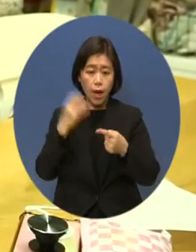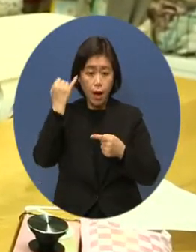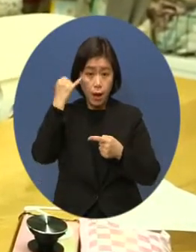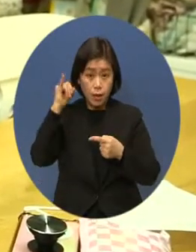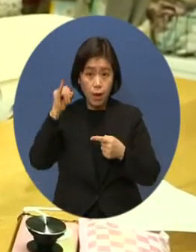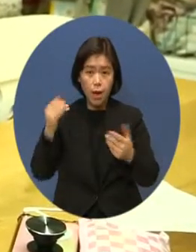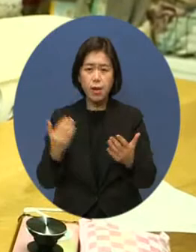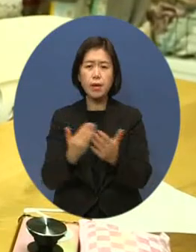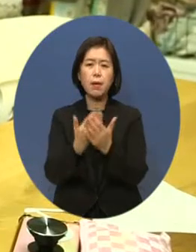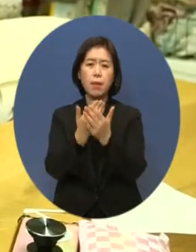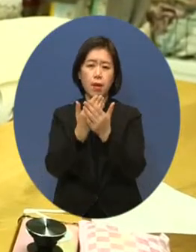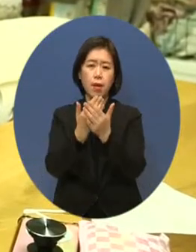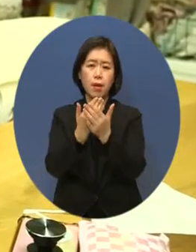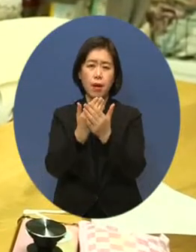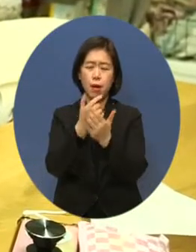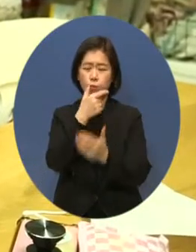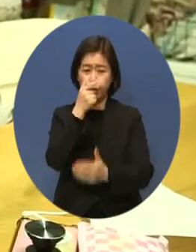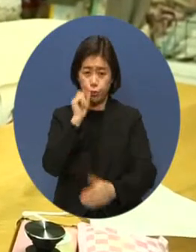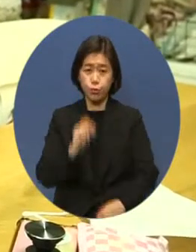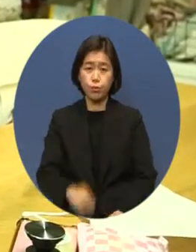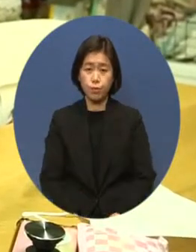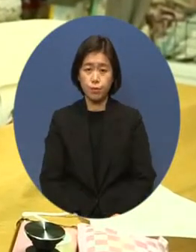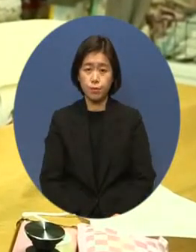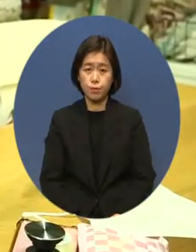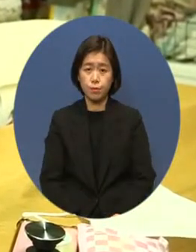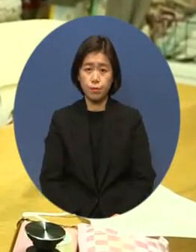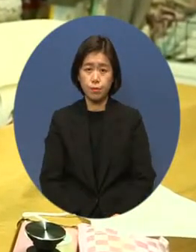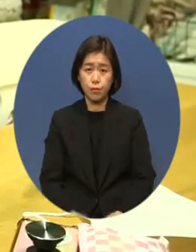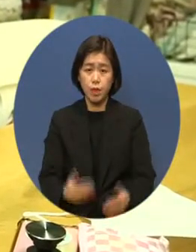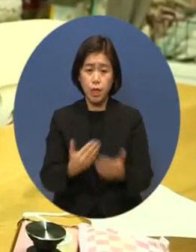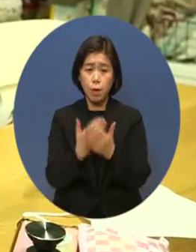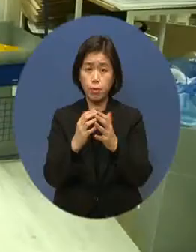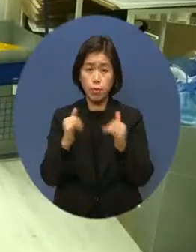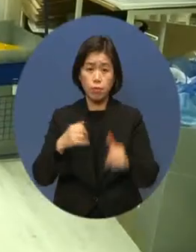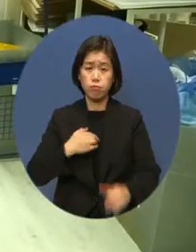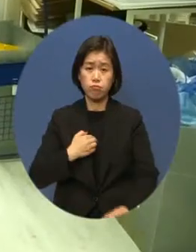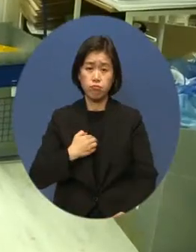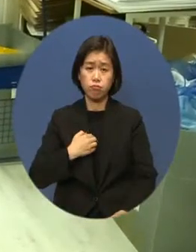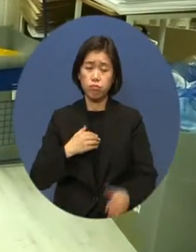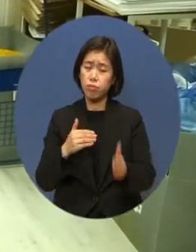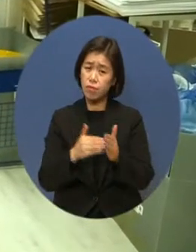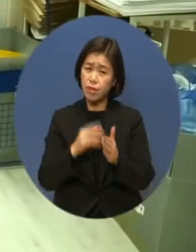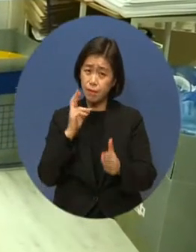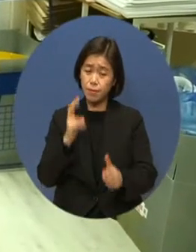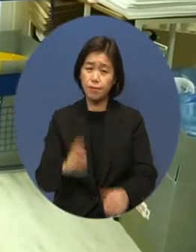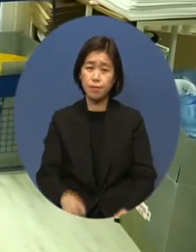보니까, 이제 저한테 연락하시는 경우들이 많죠.